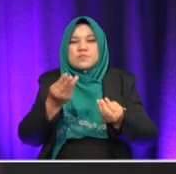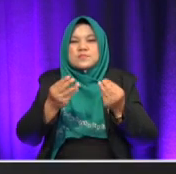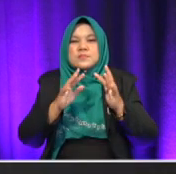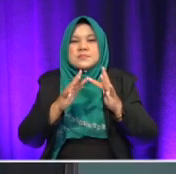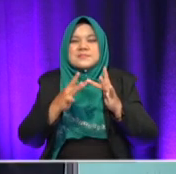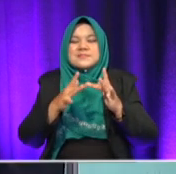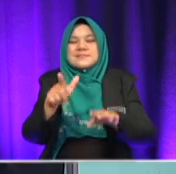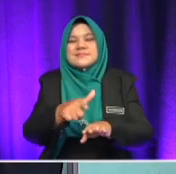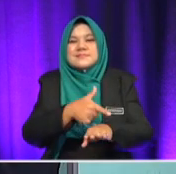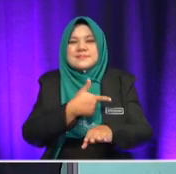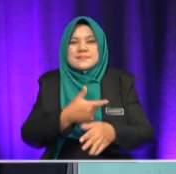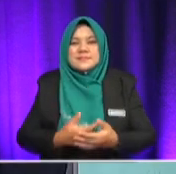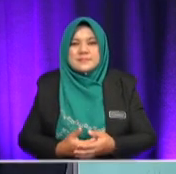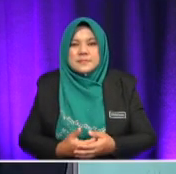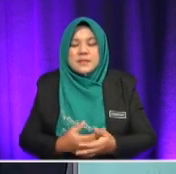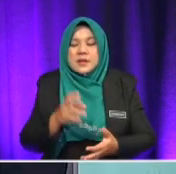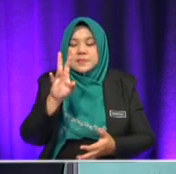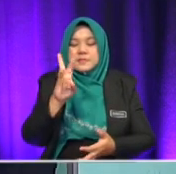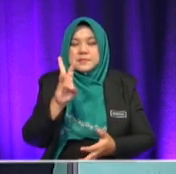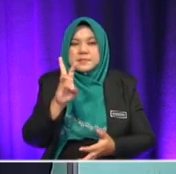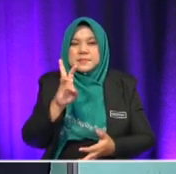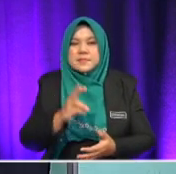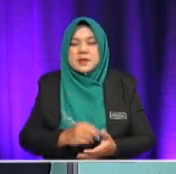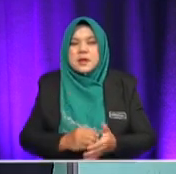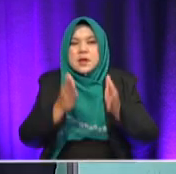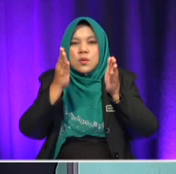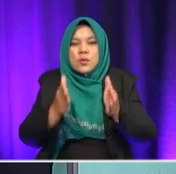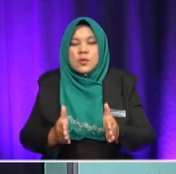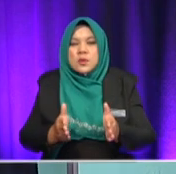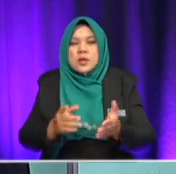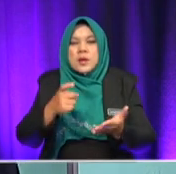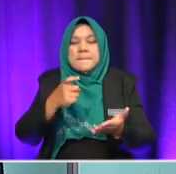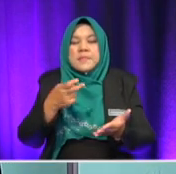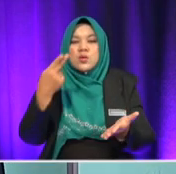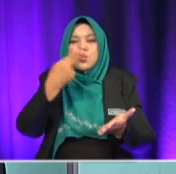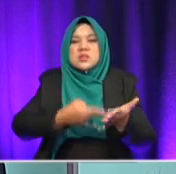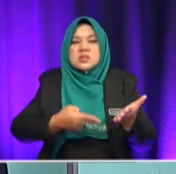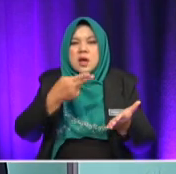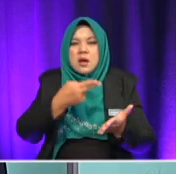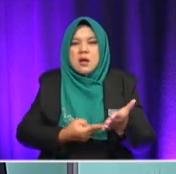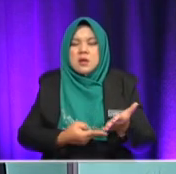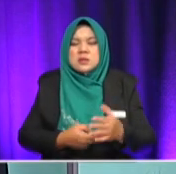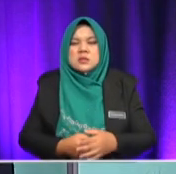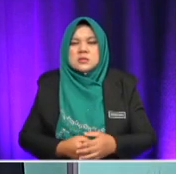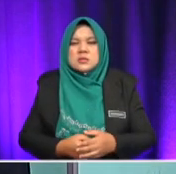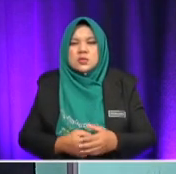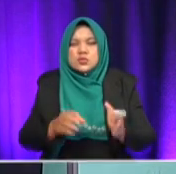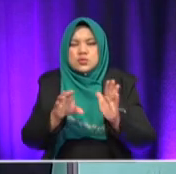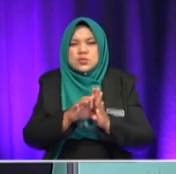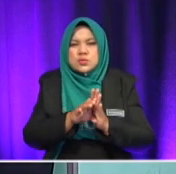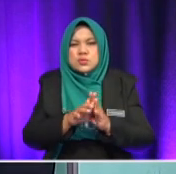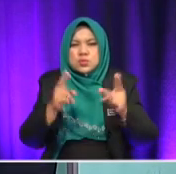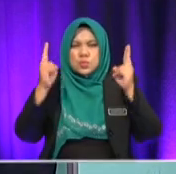Masyaallah ya oke yang keenam yaitu orang yang berhutang maka saya sebut tadi saya ini